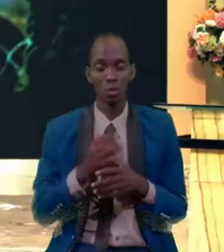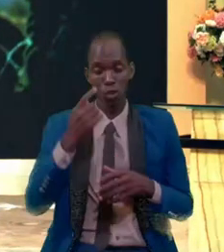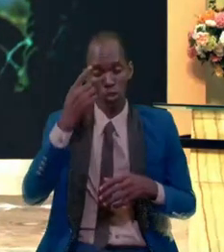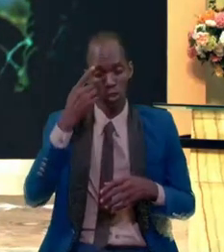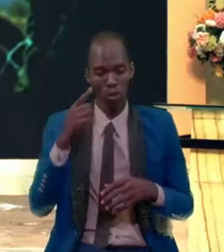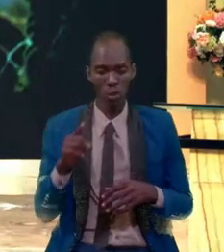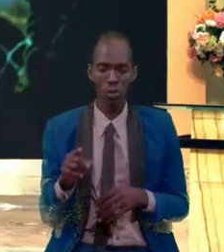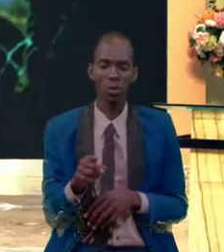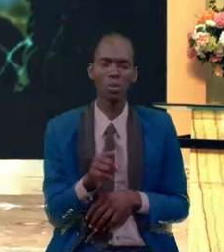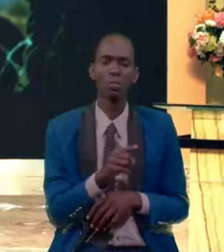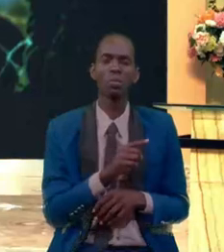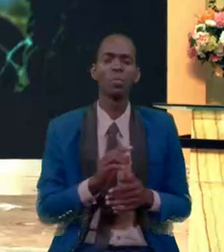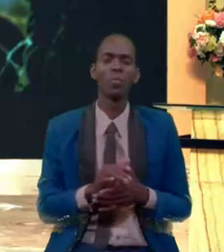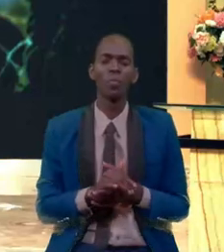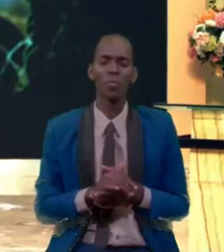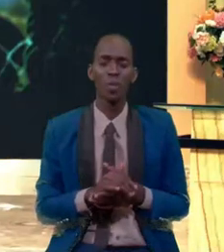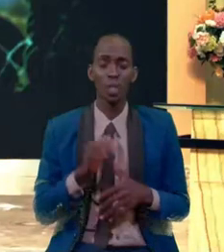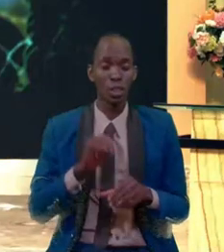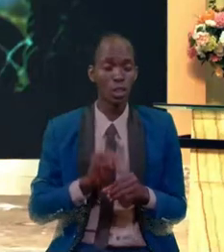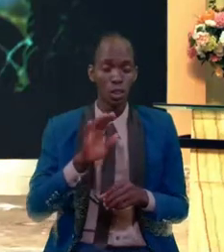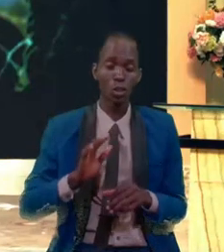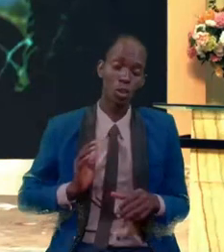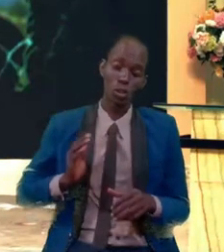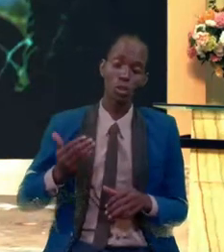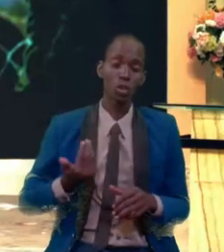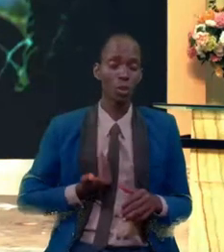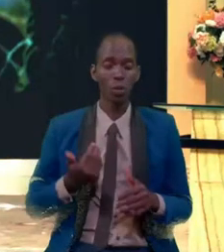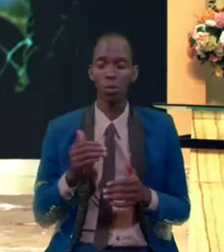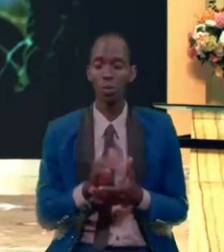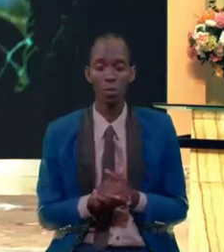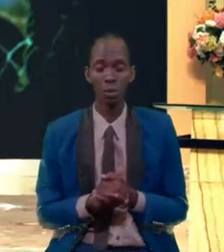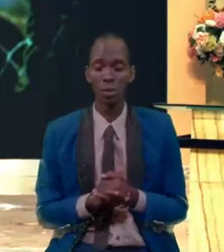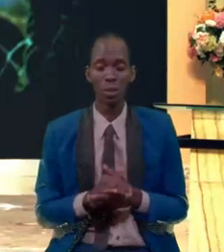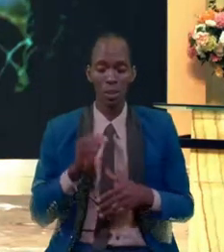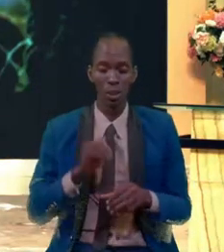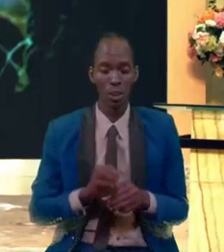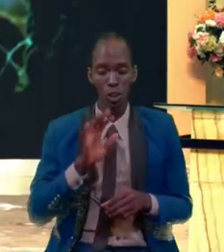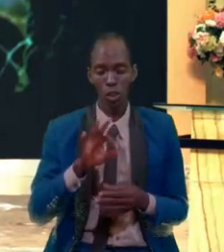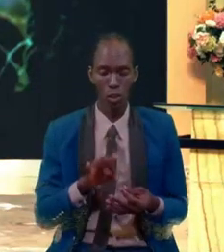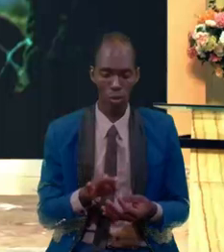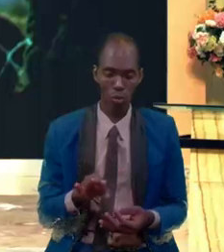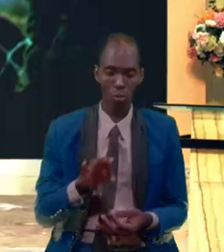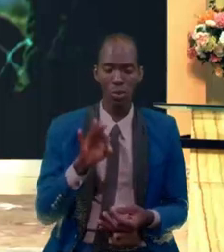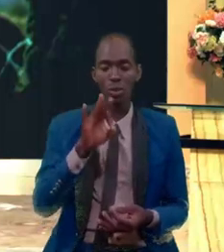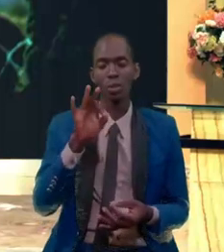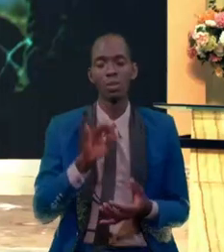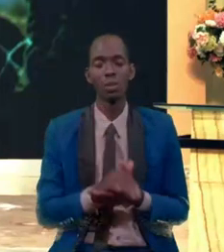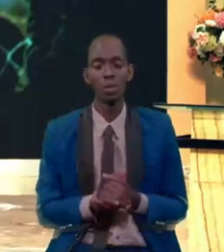Il le fait pour vous. Il le fait dans votre âme. Il le fait dans votre